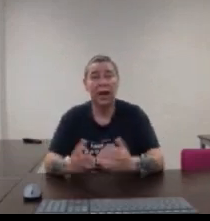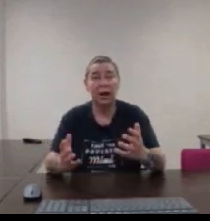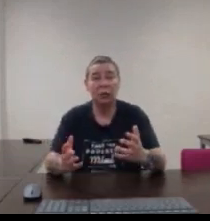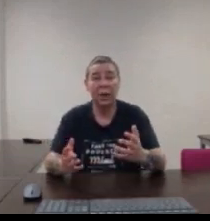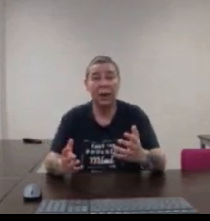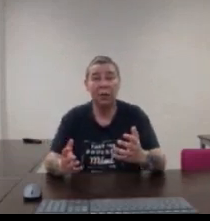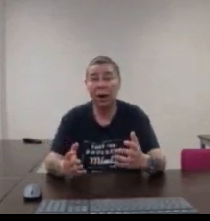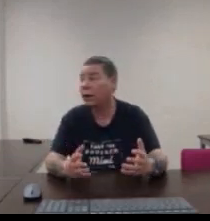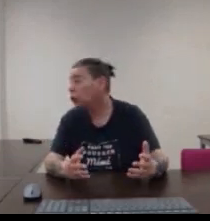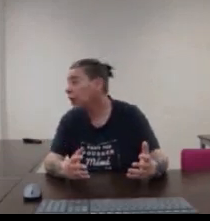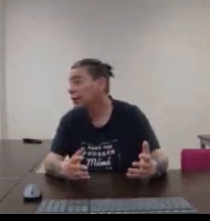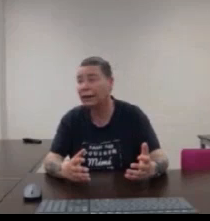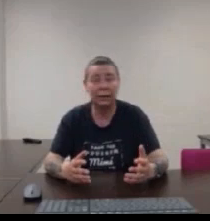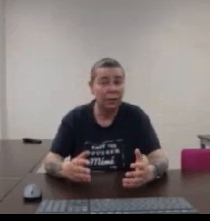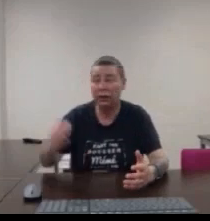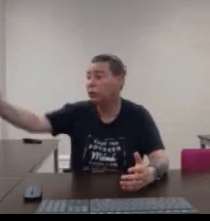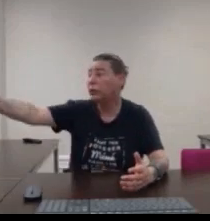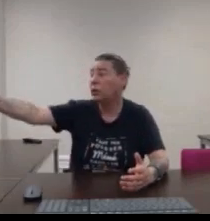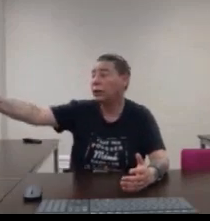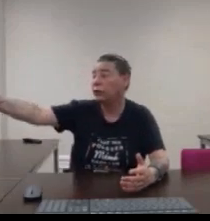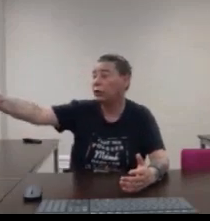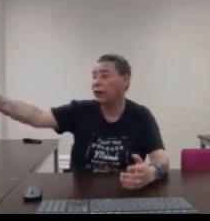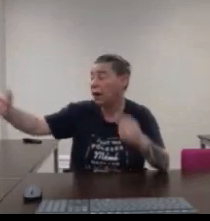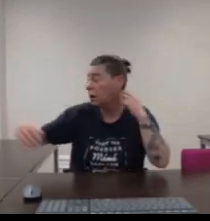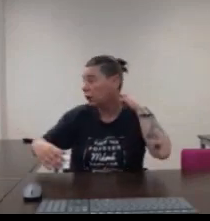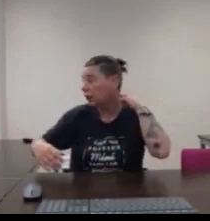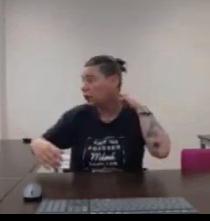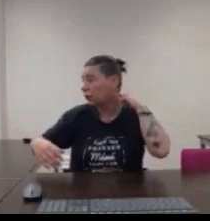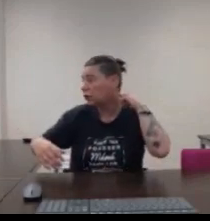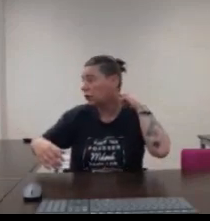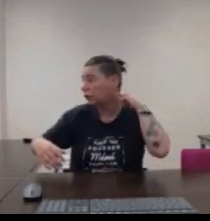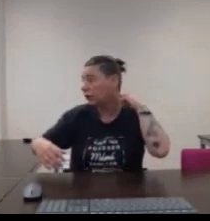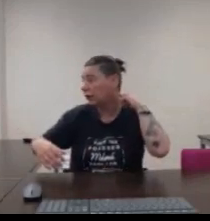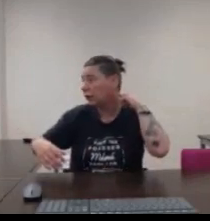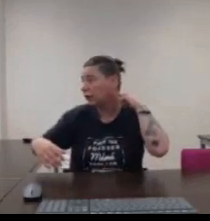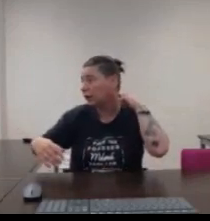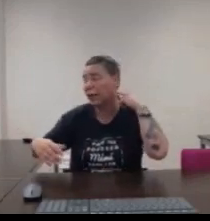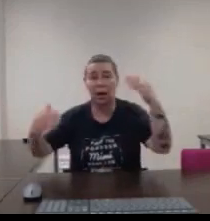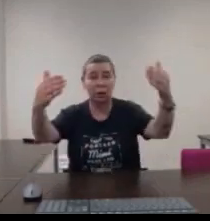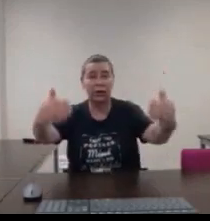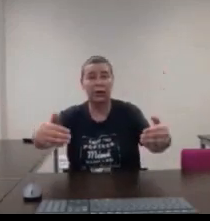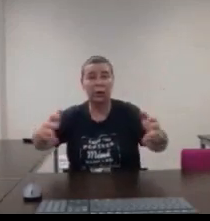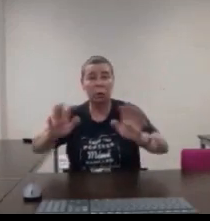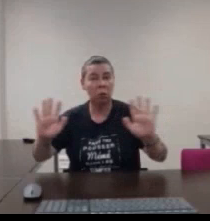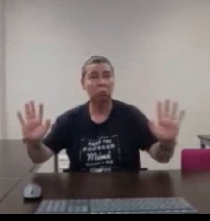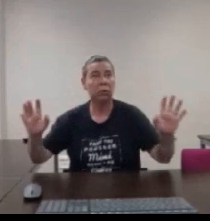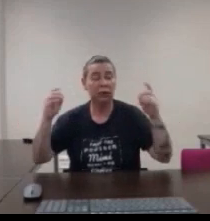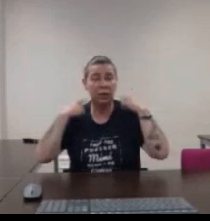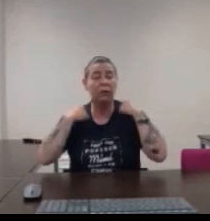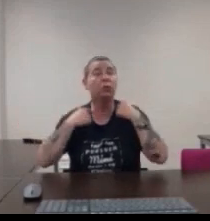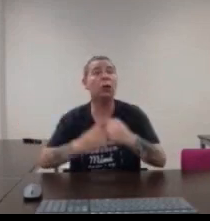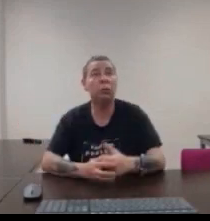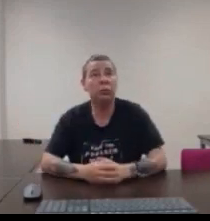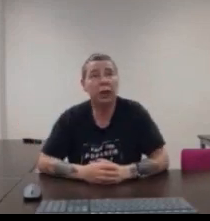de manière à ne pas avoir à tourner la tête si votre écran est de ce côté-là. Vous voyez qu'à chaque fois, je dois solliciter mes cervicales. Alors s'il est devant moi,